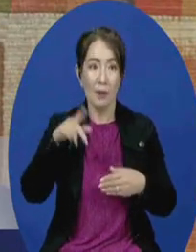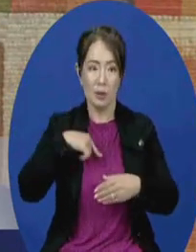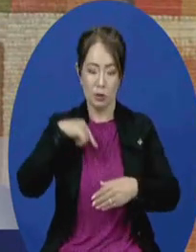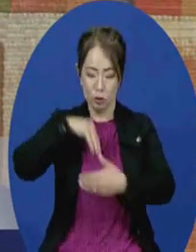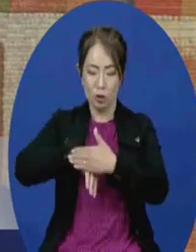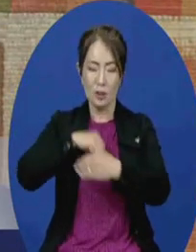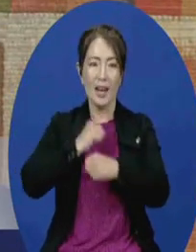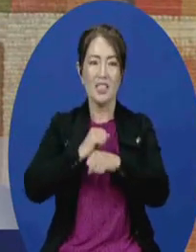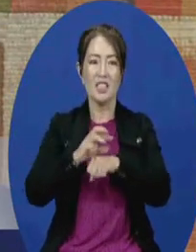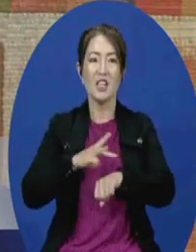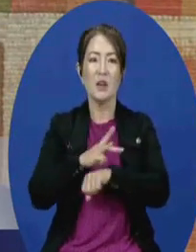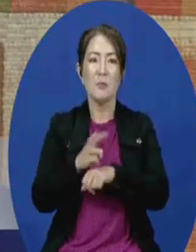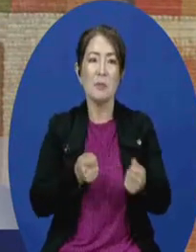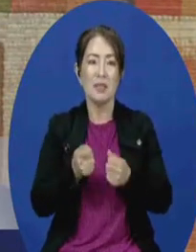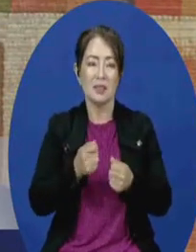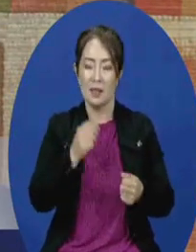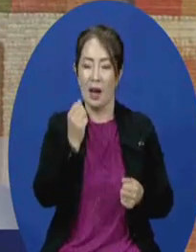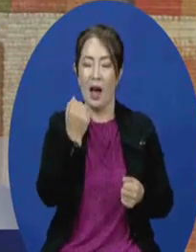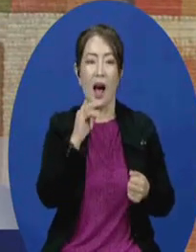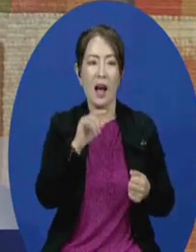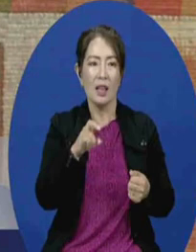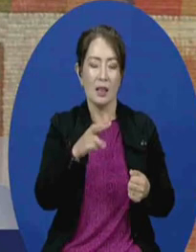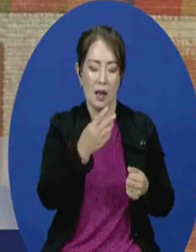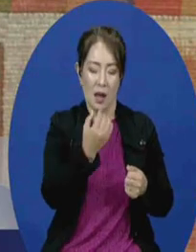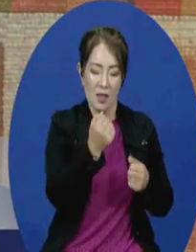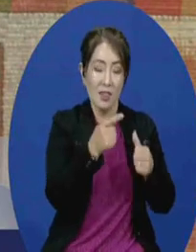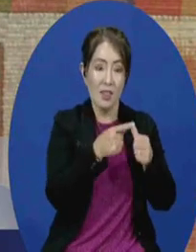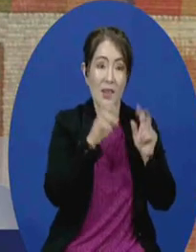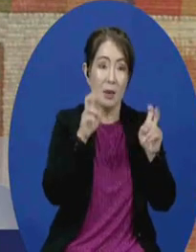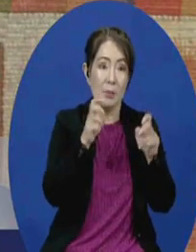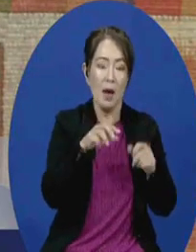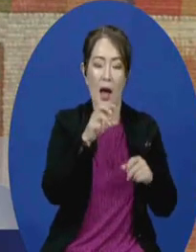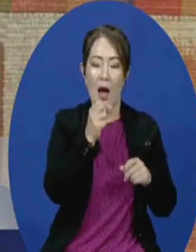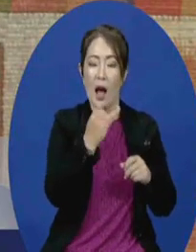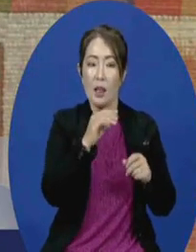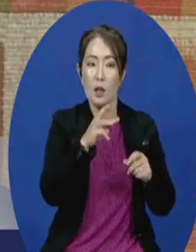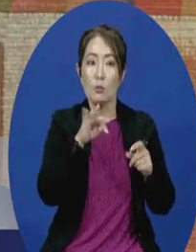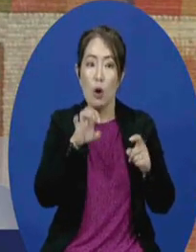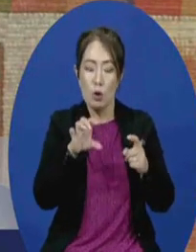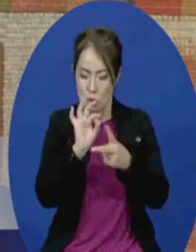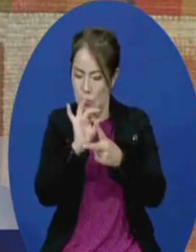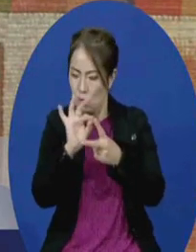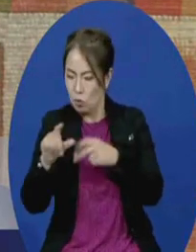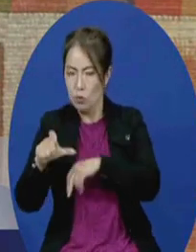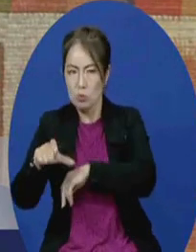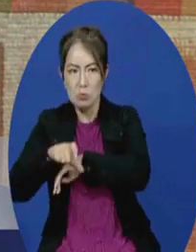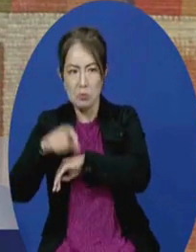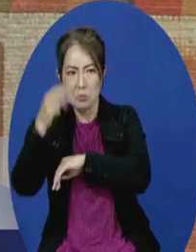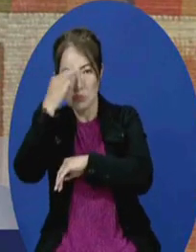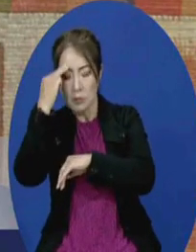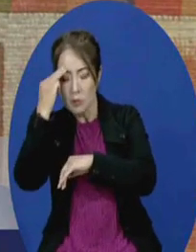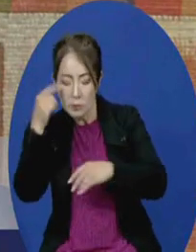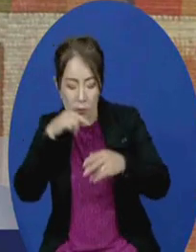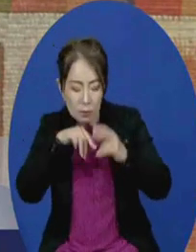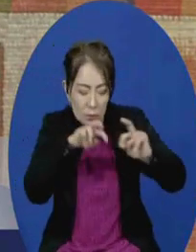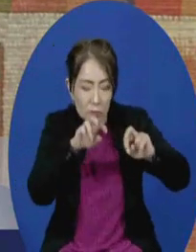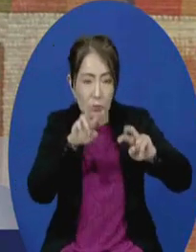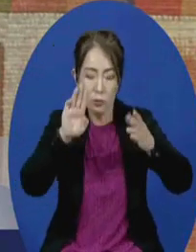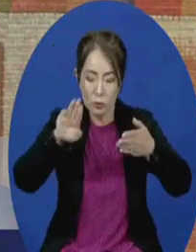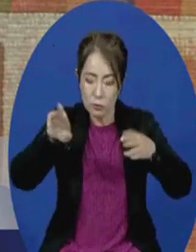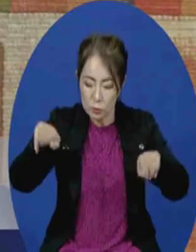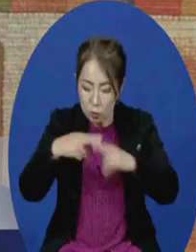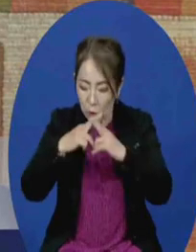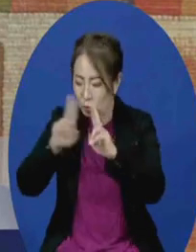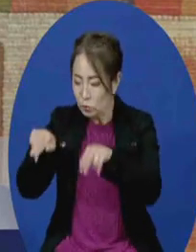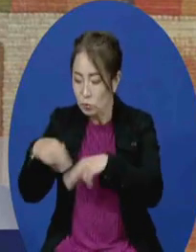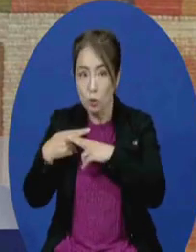manager хийжсэн Alan Moss зэрэг одоо маш туршлагатай ийм олсууд бол бас давхар дүгнэлт гаргасан. Ингээд үндсэндээ бол энэ Монголын засгийн